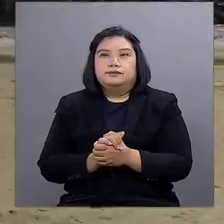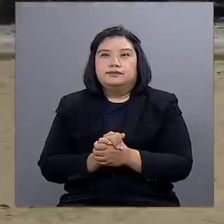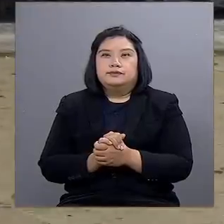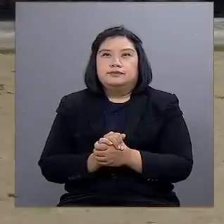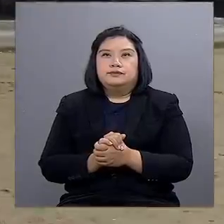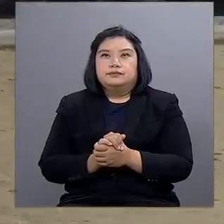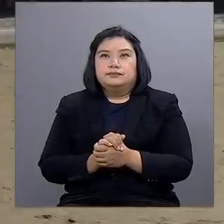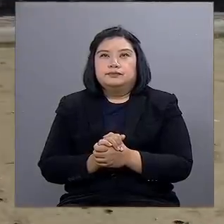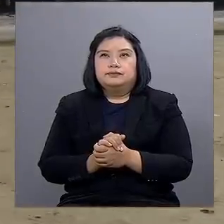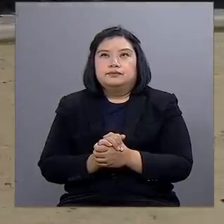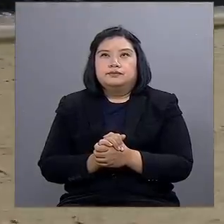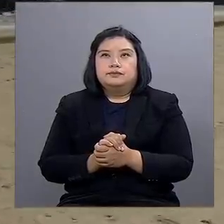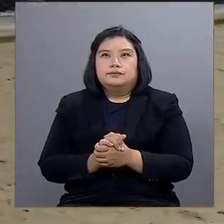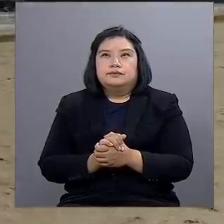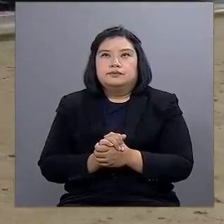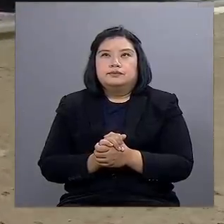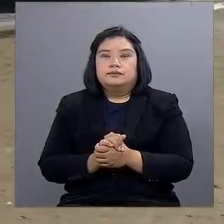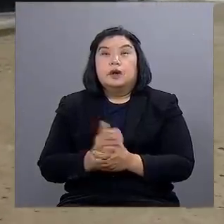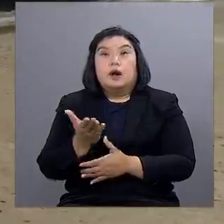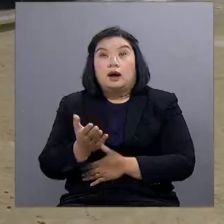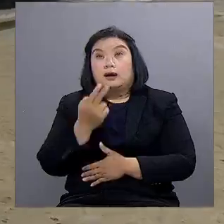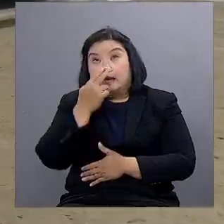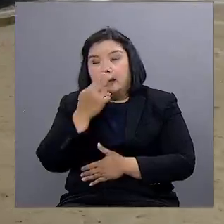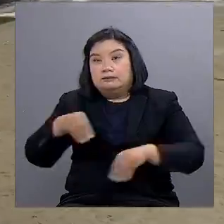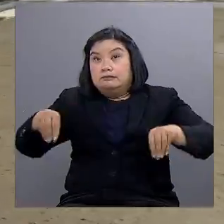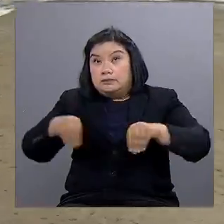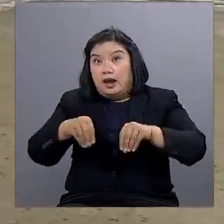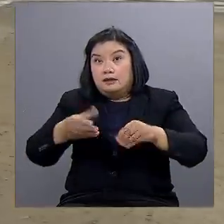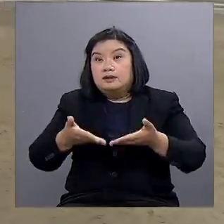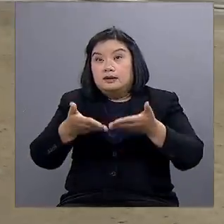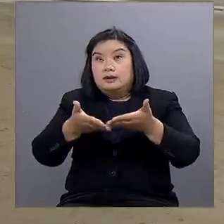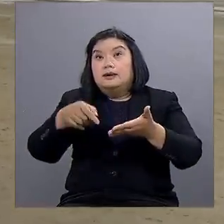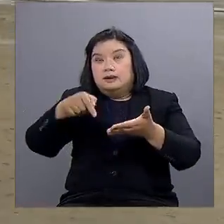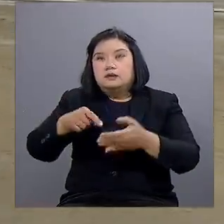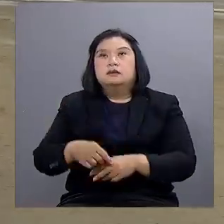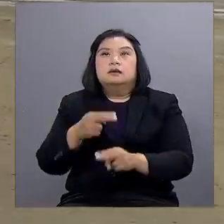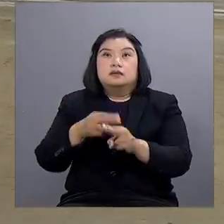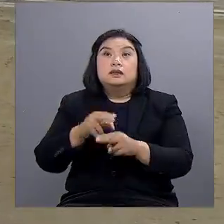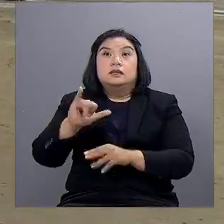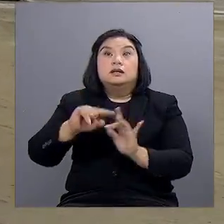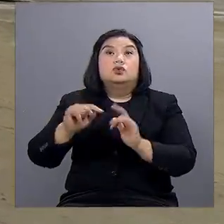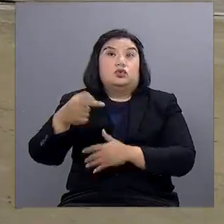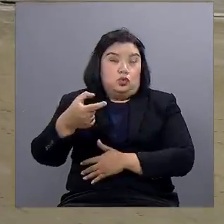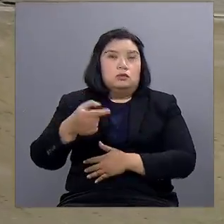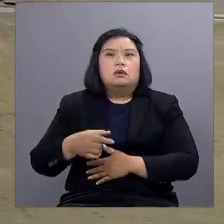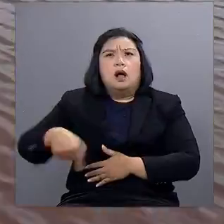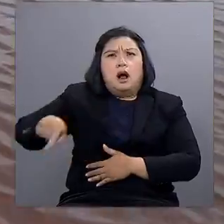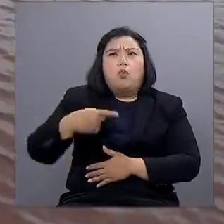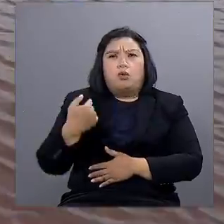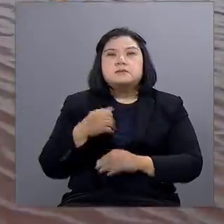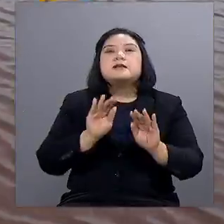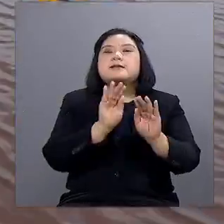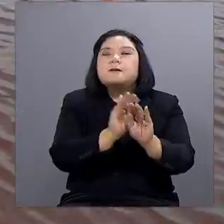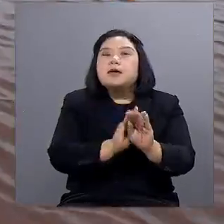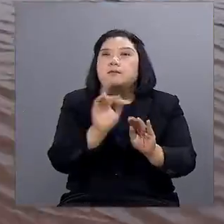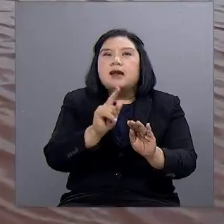อาคารไม้ที่เห็นอยู่ข้างๆนาเกลือคนแถวนี้เขาเรียกกันว่ายุ้งนะครับชาวบ้านเอาไว้เก็บเกลือครับยุ้งส่วน